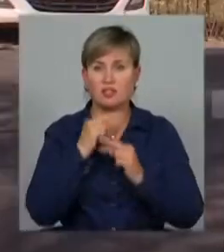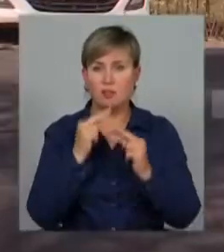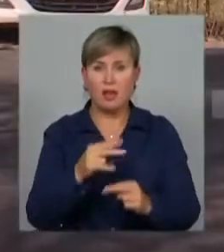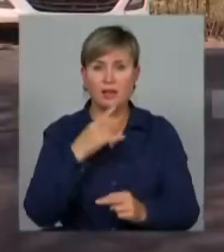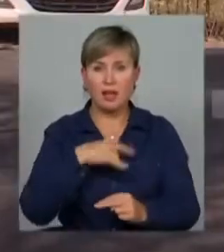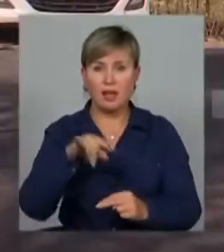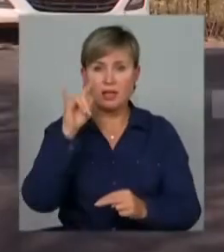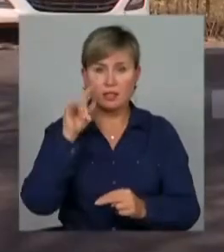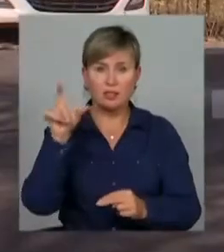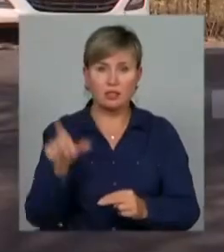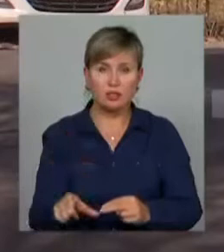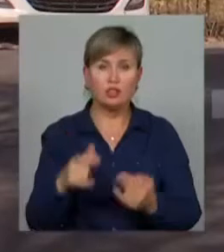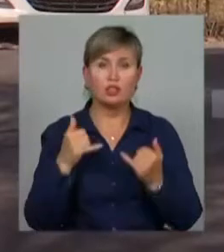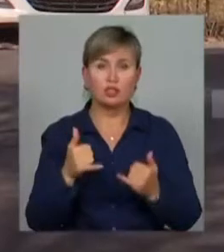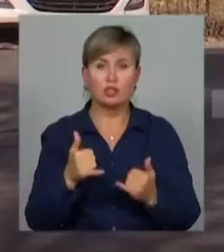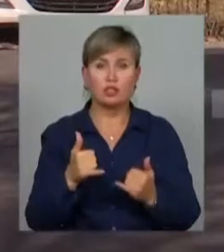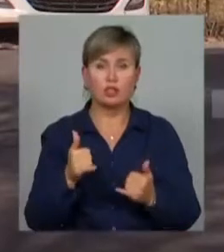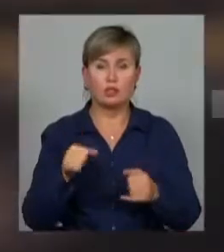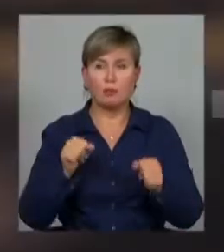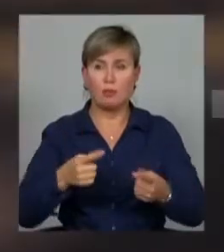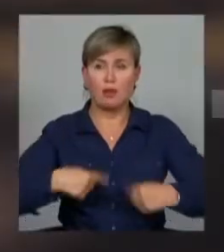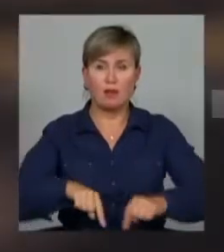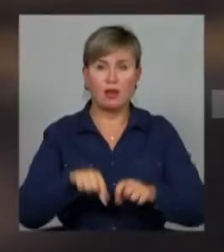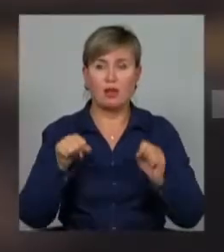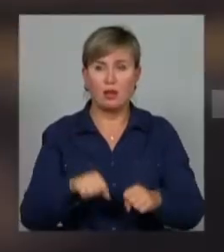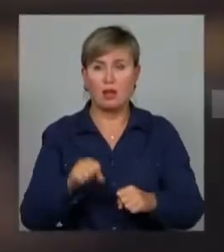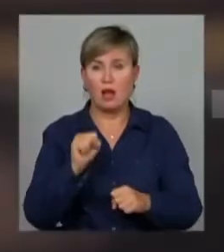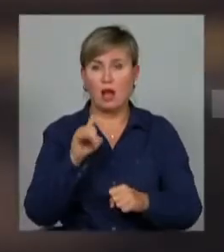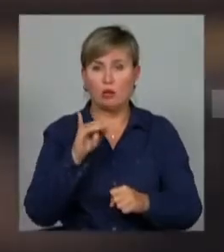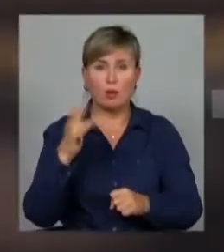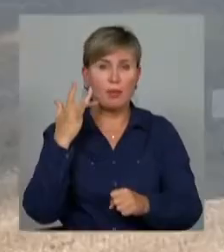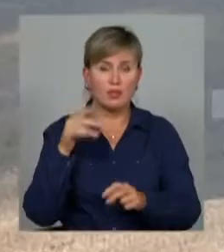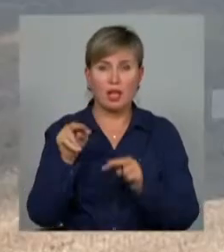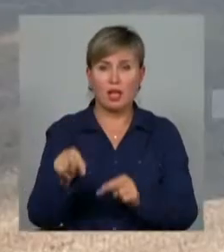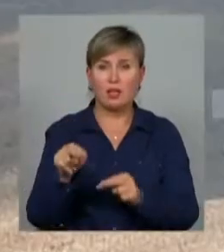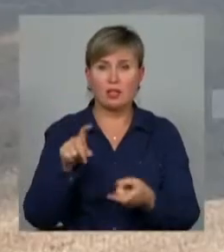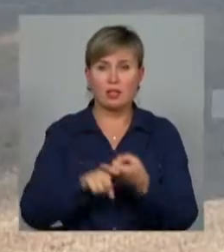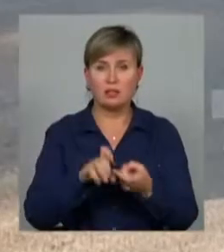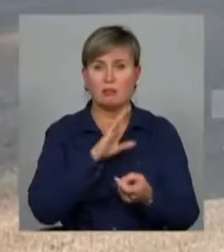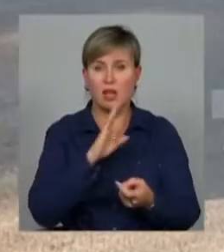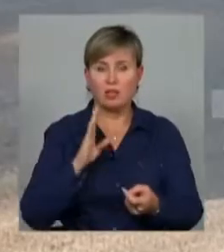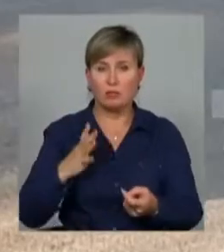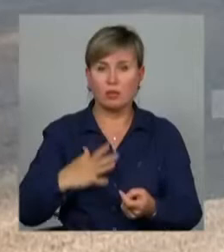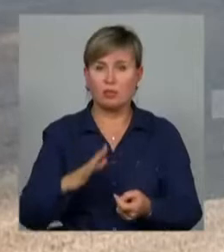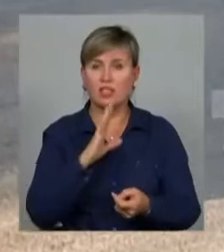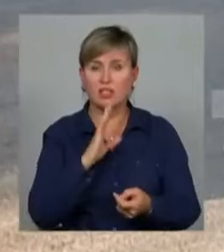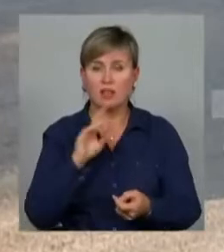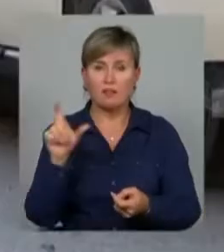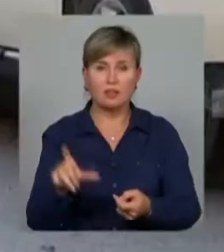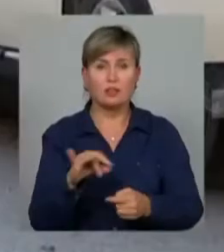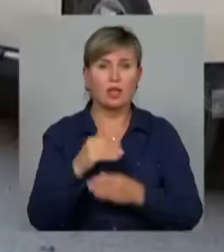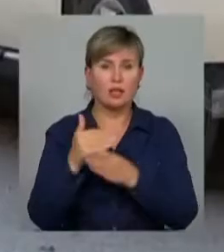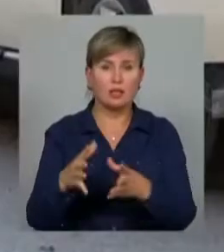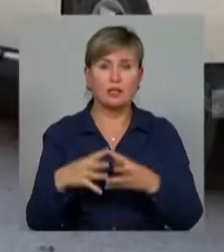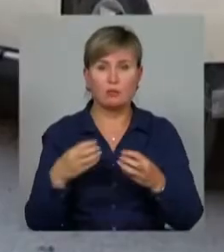казахстанского омбудсмена. Сейчас уполномоченный по правам ребенка находится на постоянном контакте с матерью потерпевшей девочки и оказывает